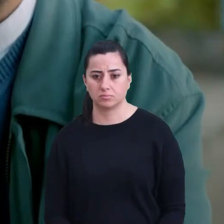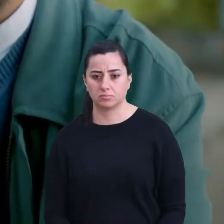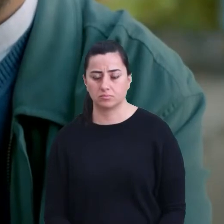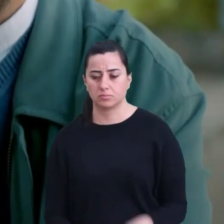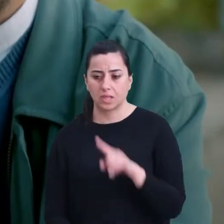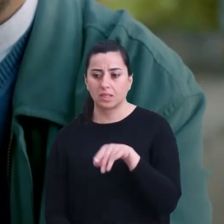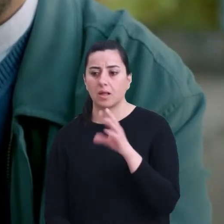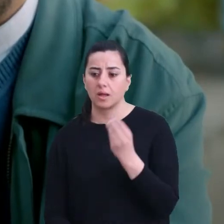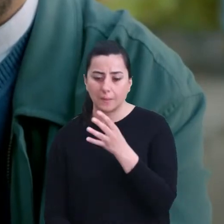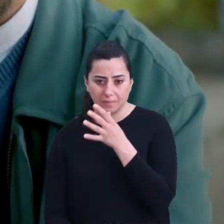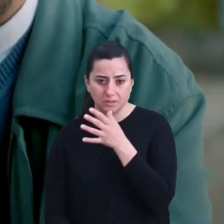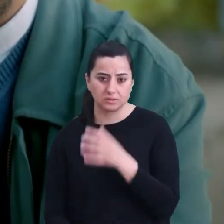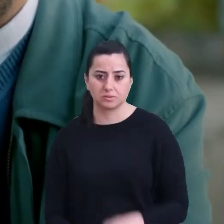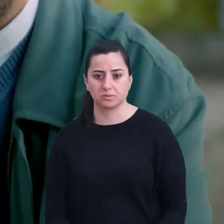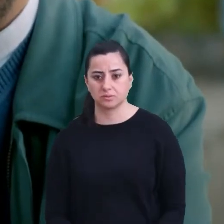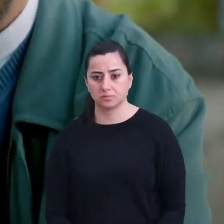daha iyi bilirsin.